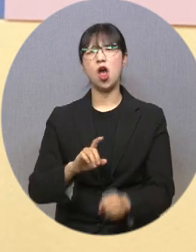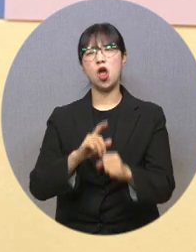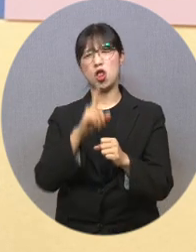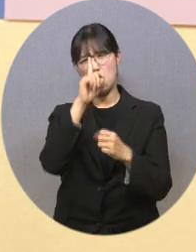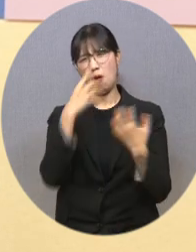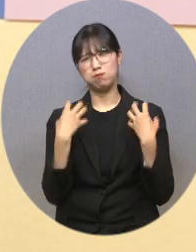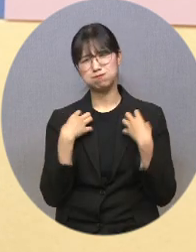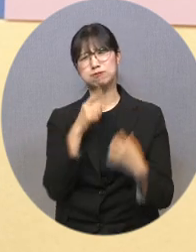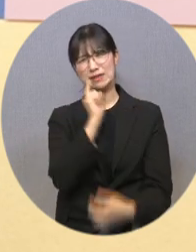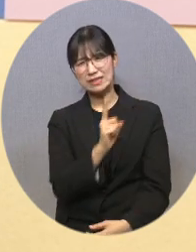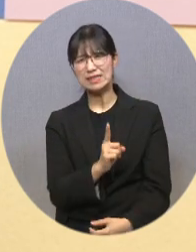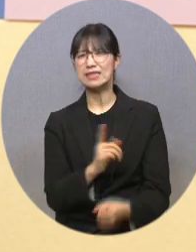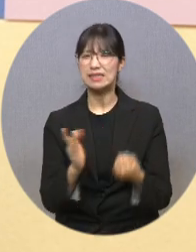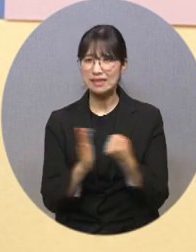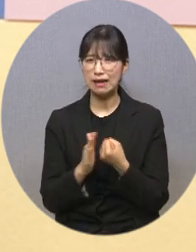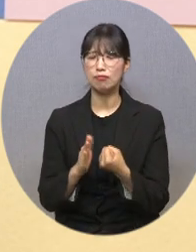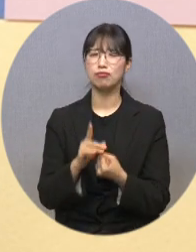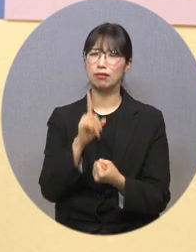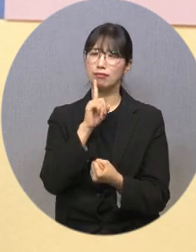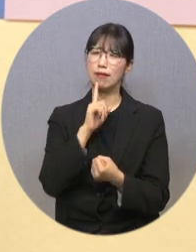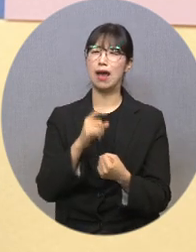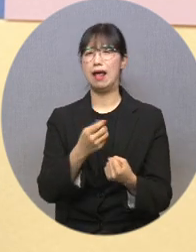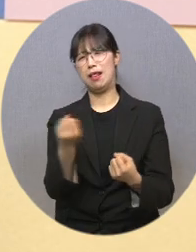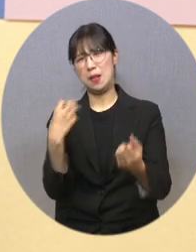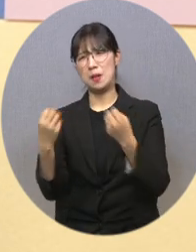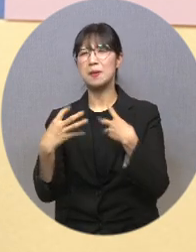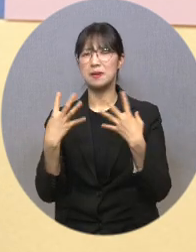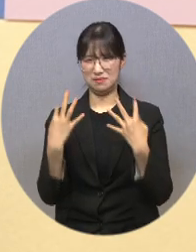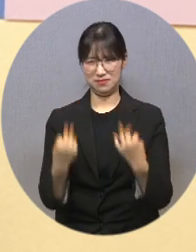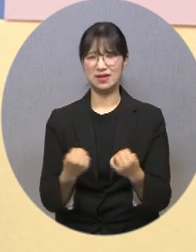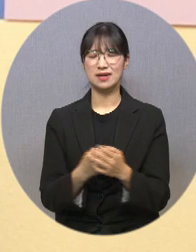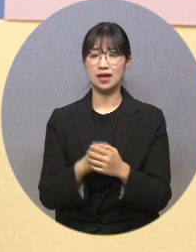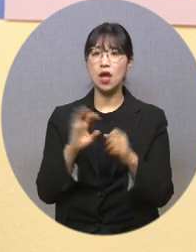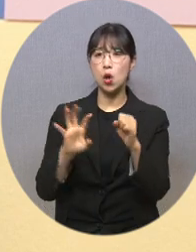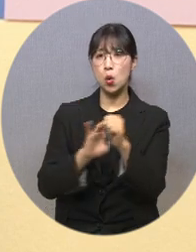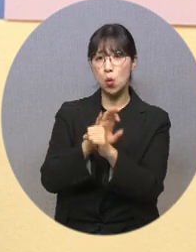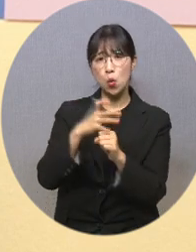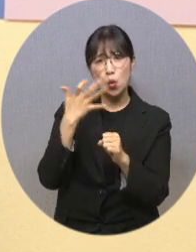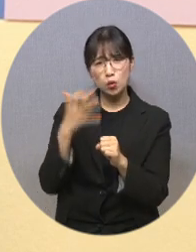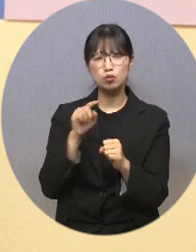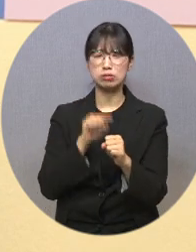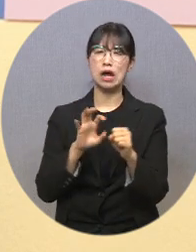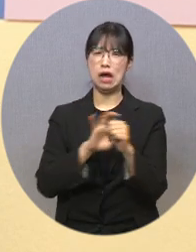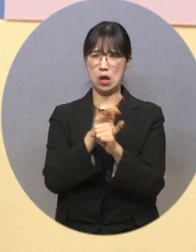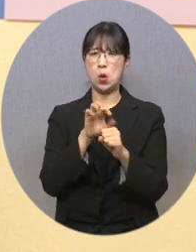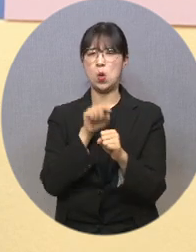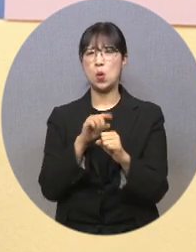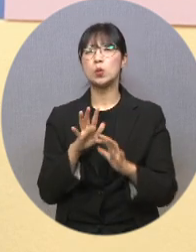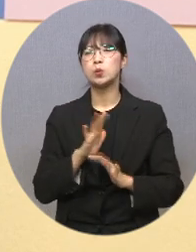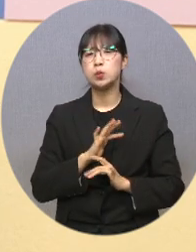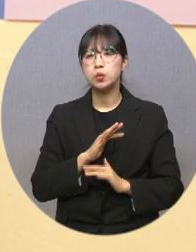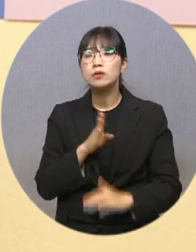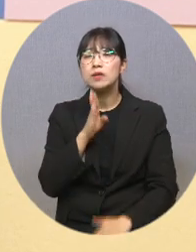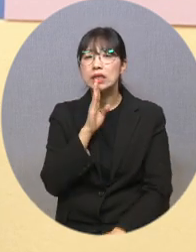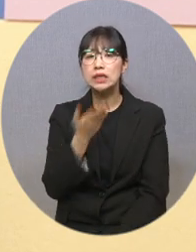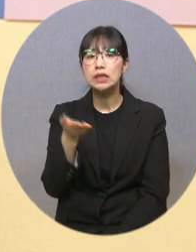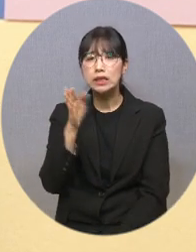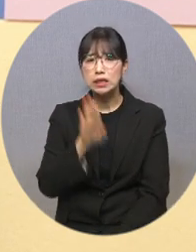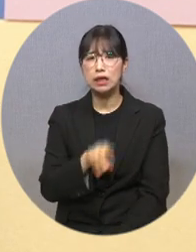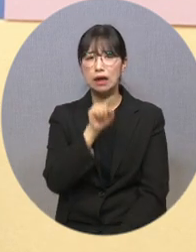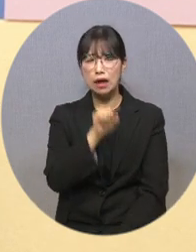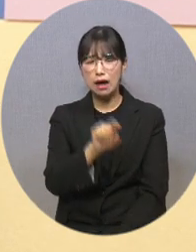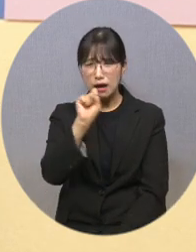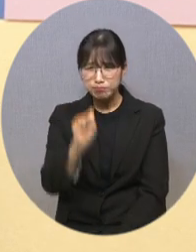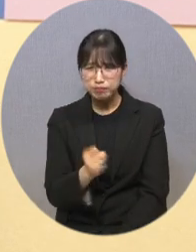얘기들이 많이 들리는 것 같습니다. 이 코로나의 후유증이 코로나도 무섭지만은 저는 거기서 오는